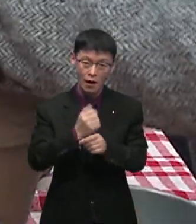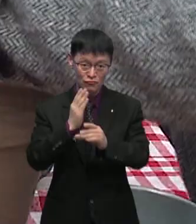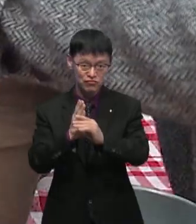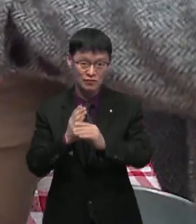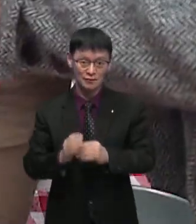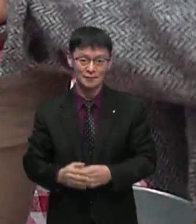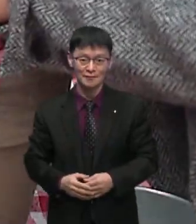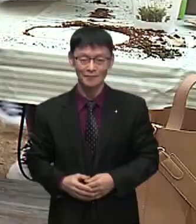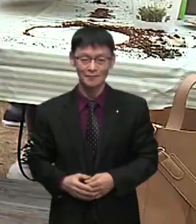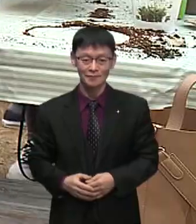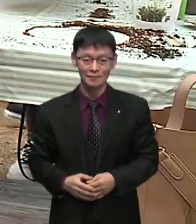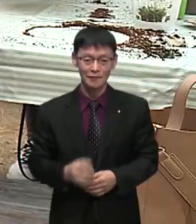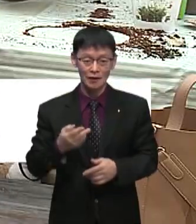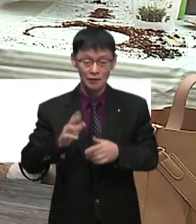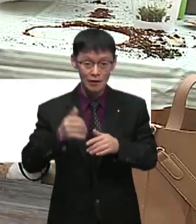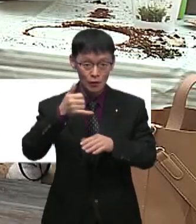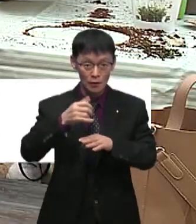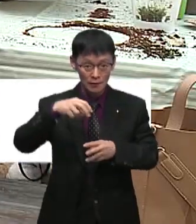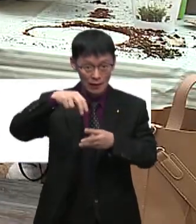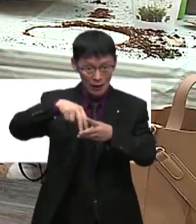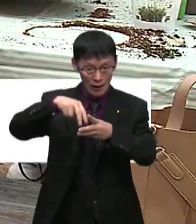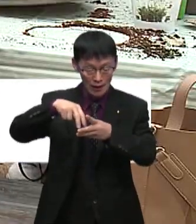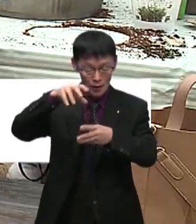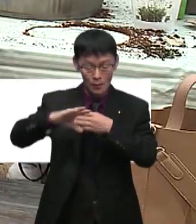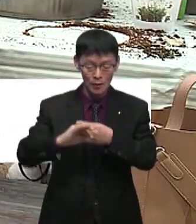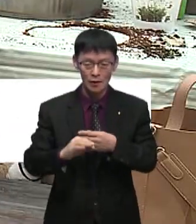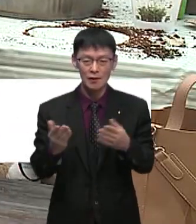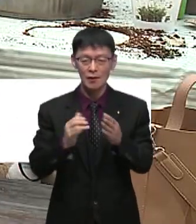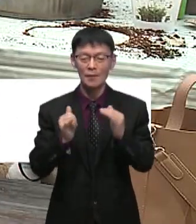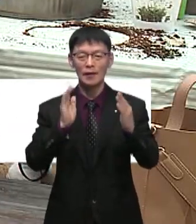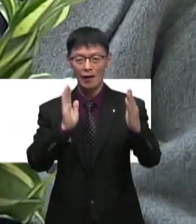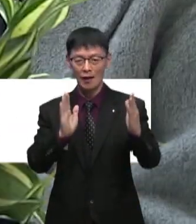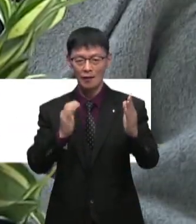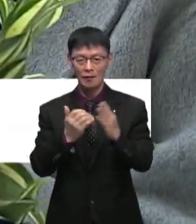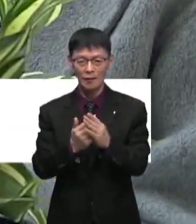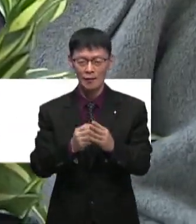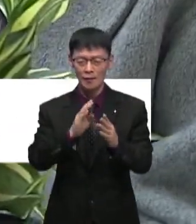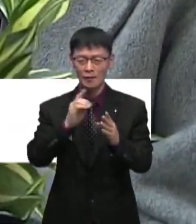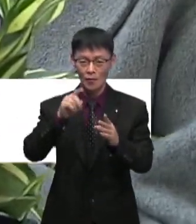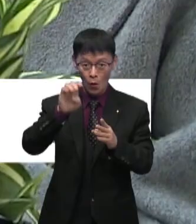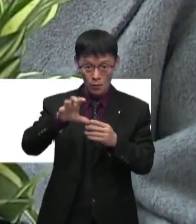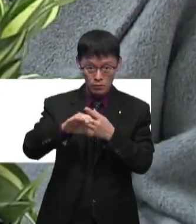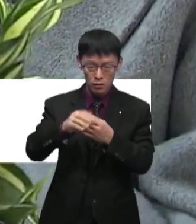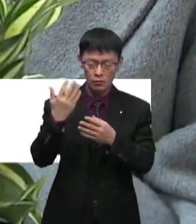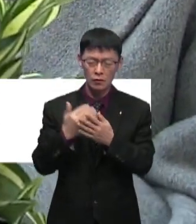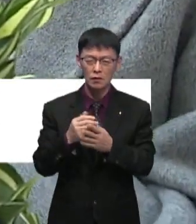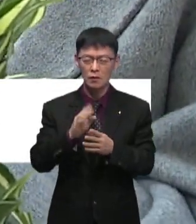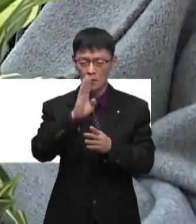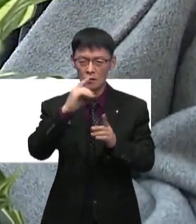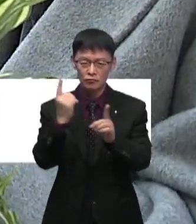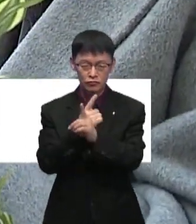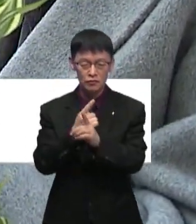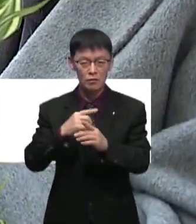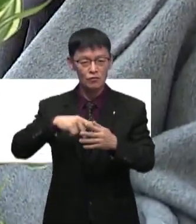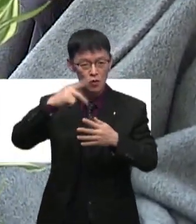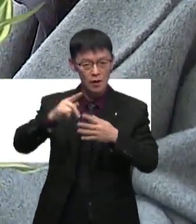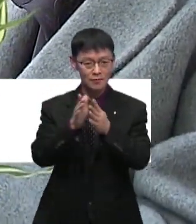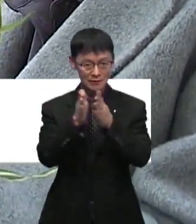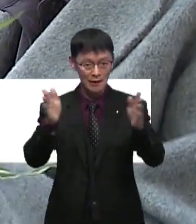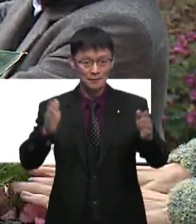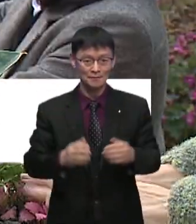나갑니다. 인천시 농업기술센터가 직장인을 대상으로 반디 농장에서 치유농업 프로그램을